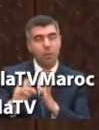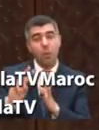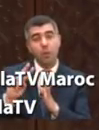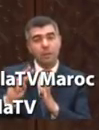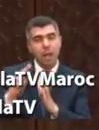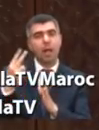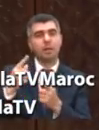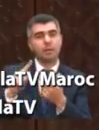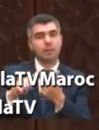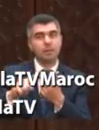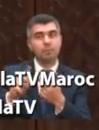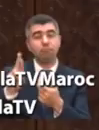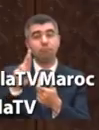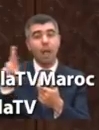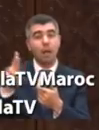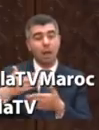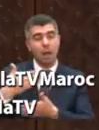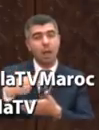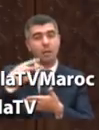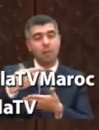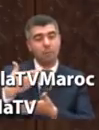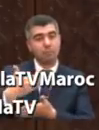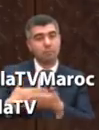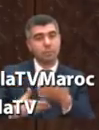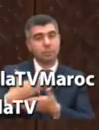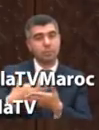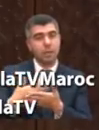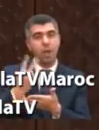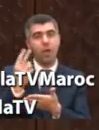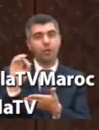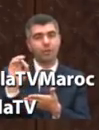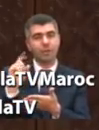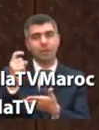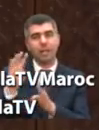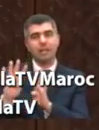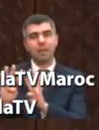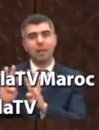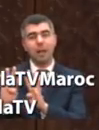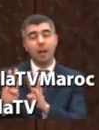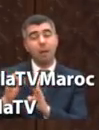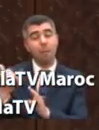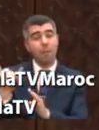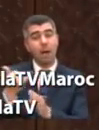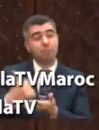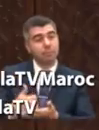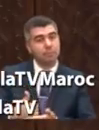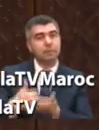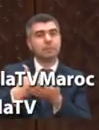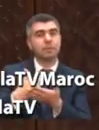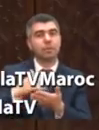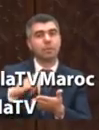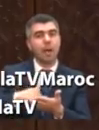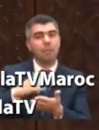التوجيهات السامية ديال خطاب الملكي ديال 20 غشت. من بين الأهداف المهمة ديال هذه الخريطة الطريق،